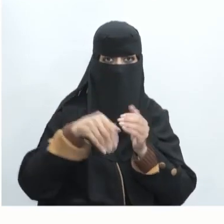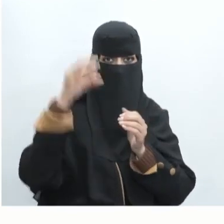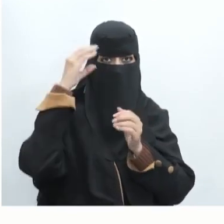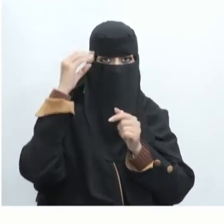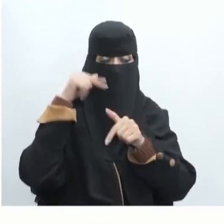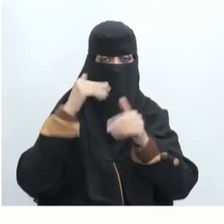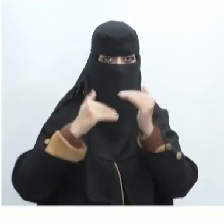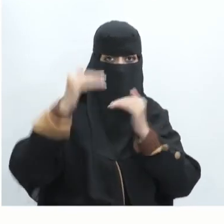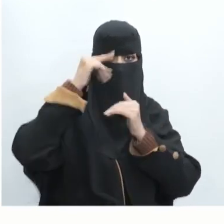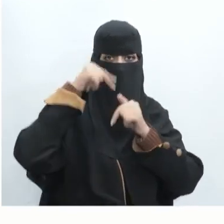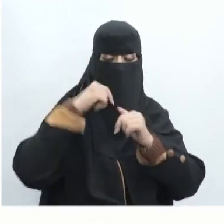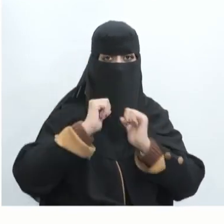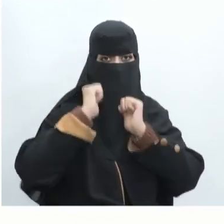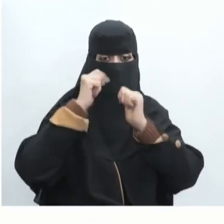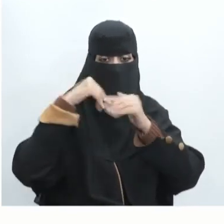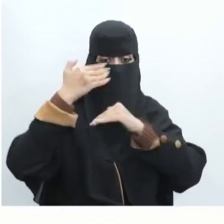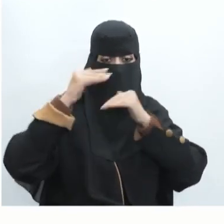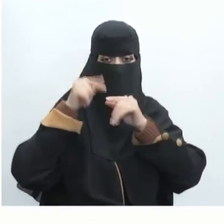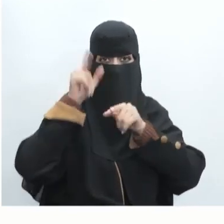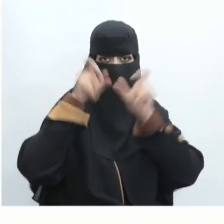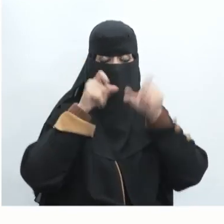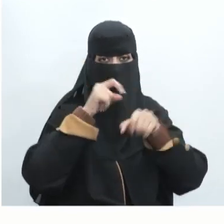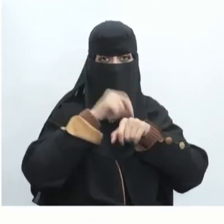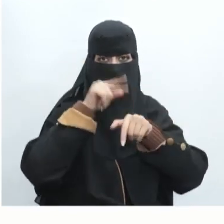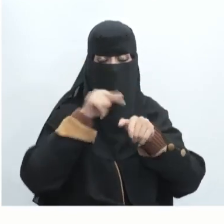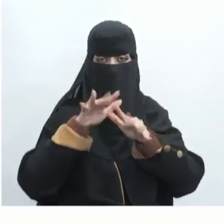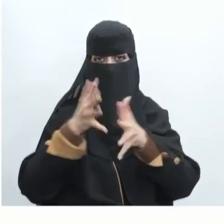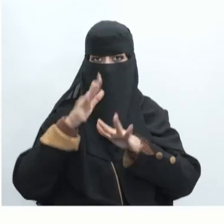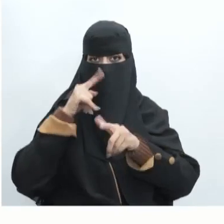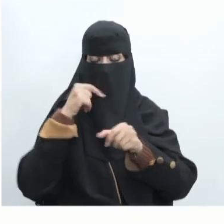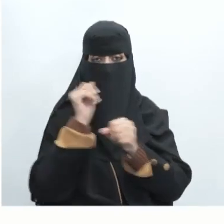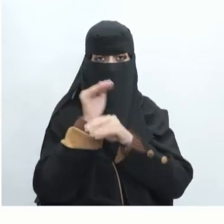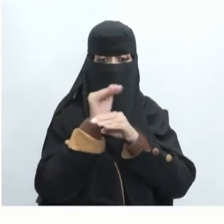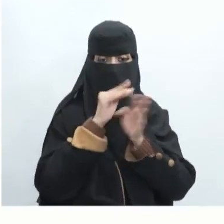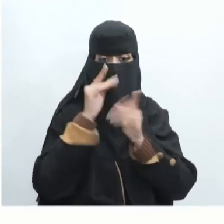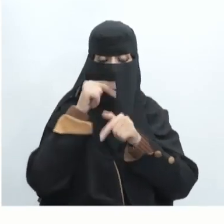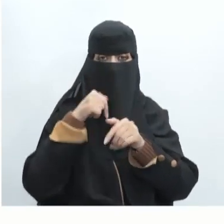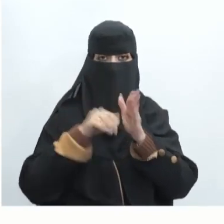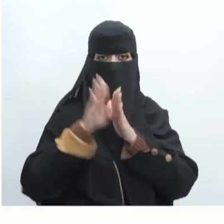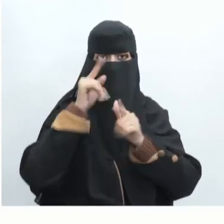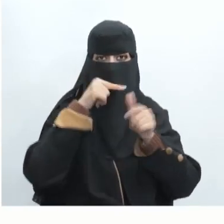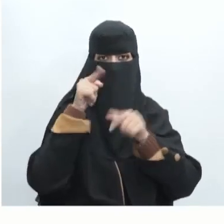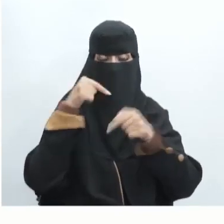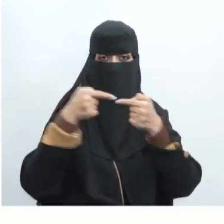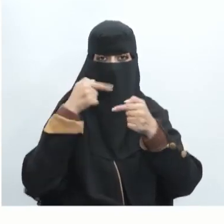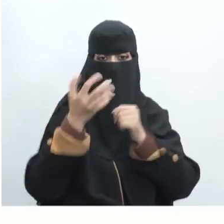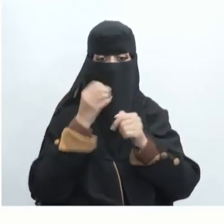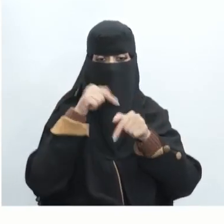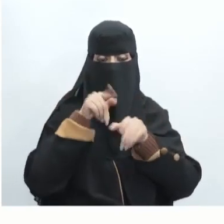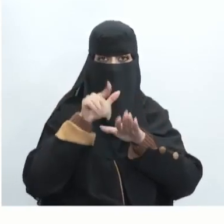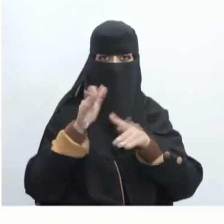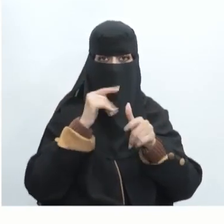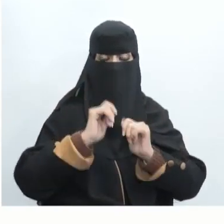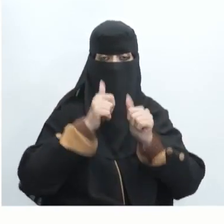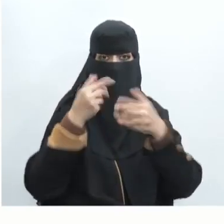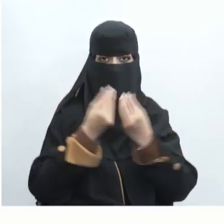يرفع اقوام ويرفع اناس بحب بماذا بالتعلم وبالعلم الذي يمتلكه ولذلك